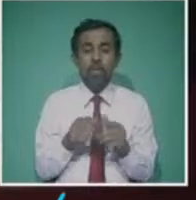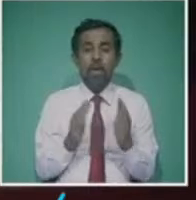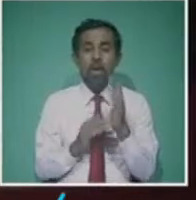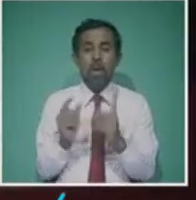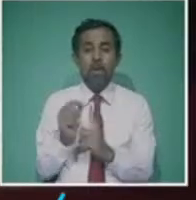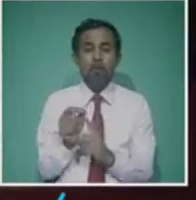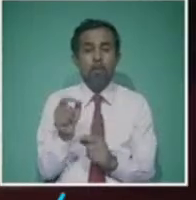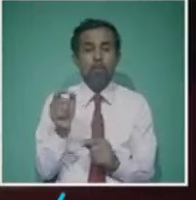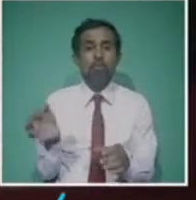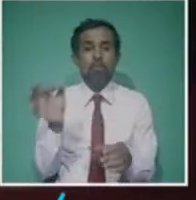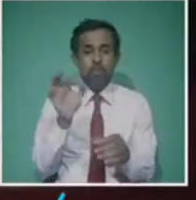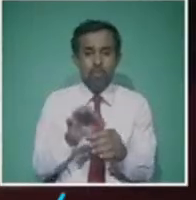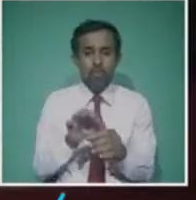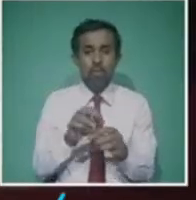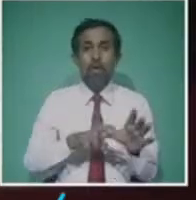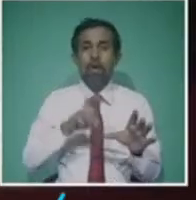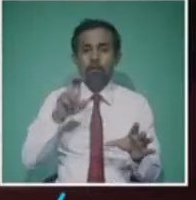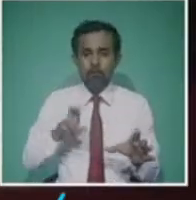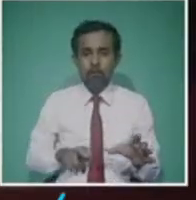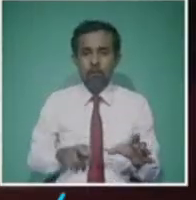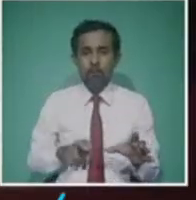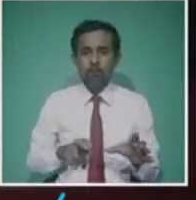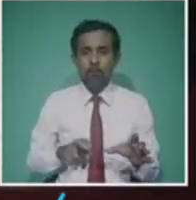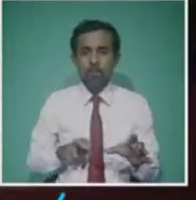අමතිවරු පත් කළ යුතුය ඉවත් කළ යුතුය යන්න